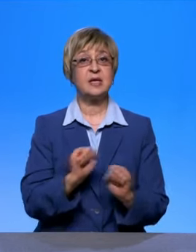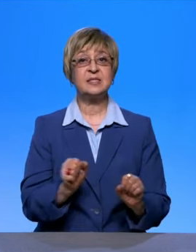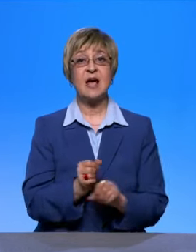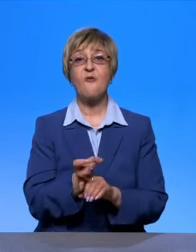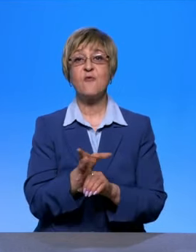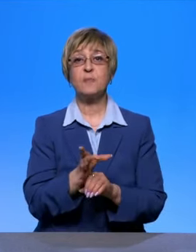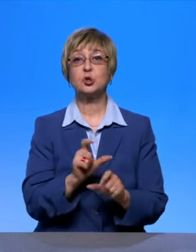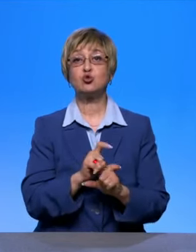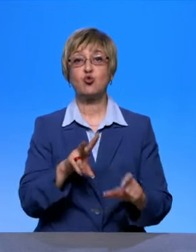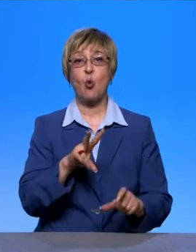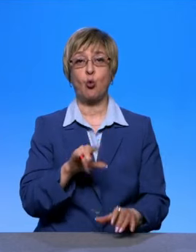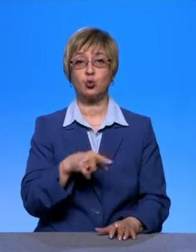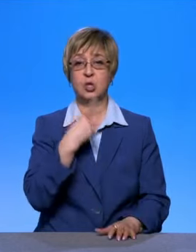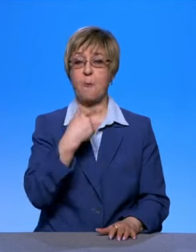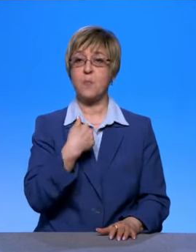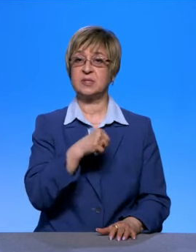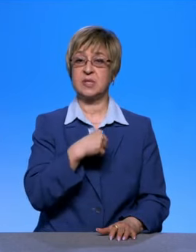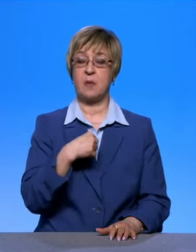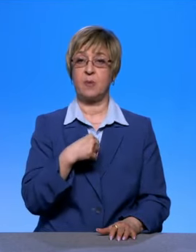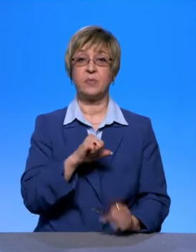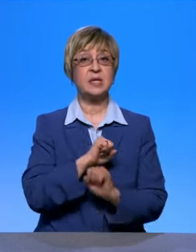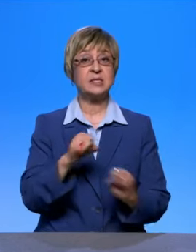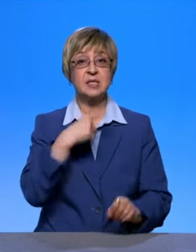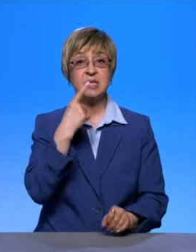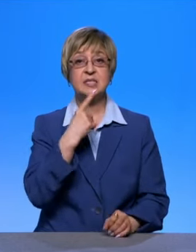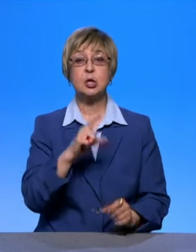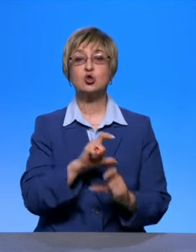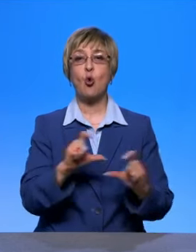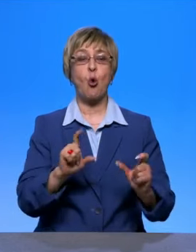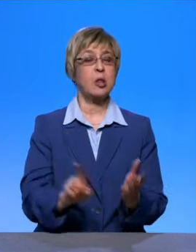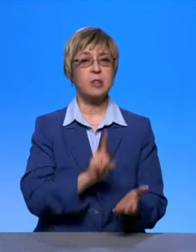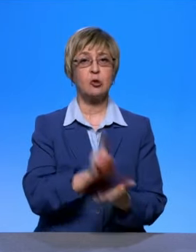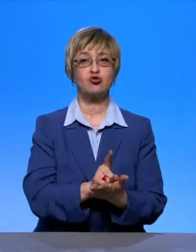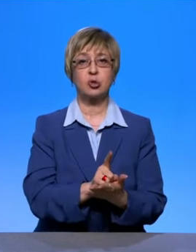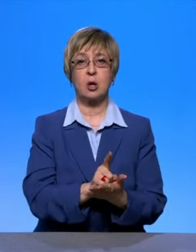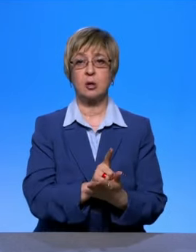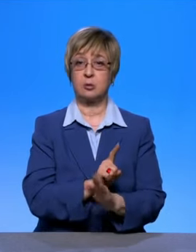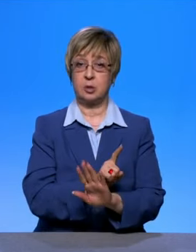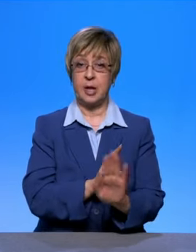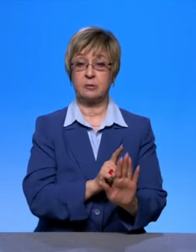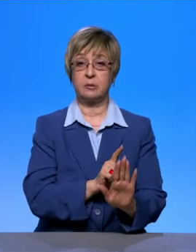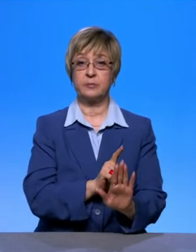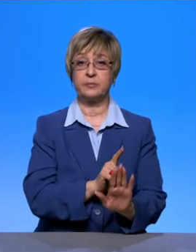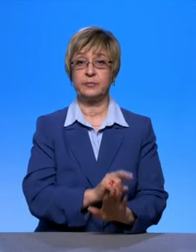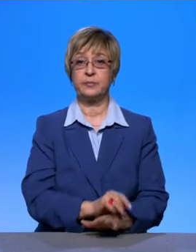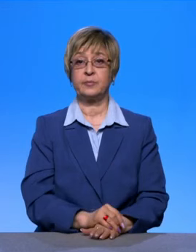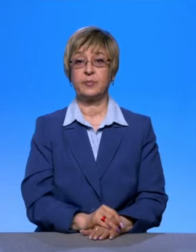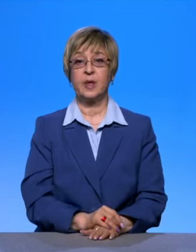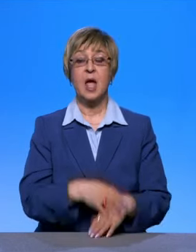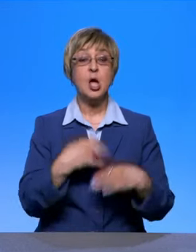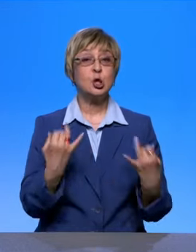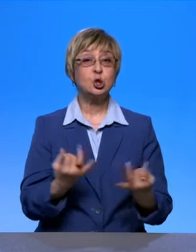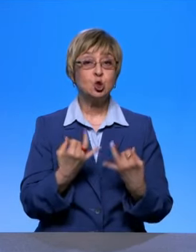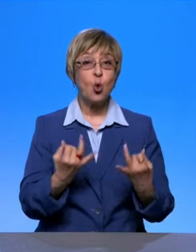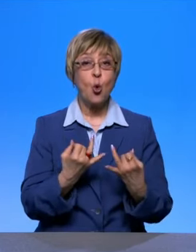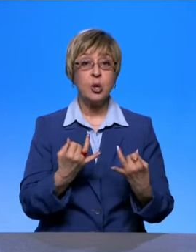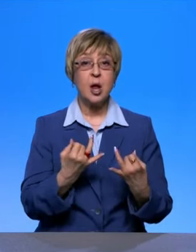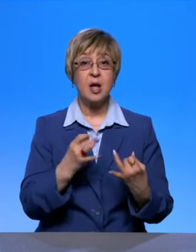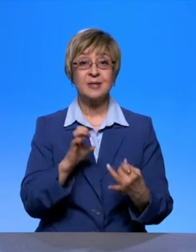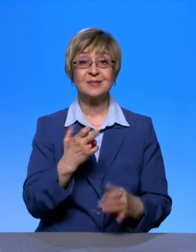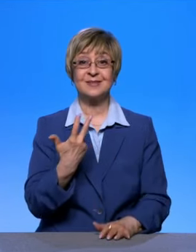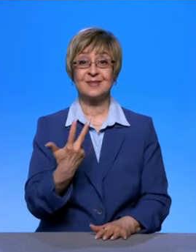сказать «мы сами». Нельзя сказать «школа должна». Тут, наверное, все-таки история с тремя